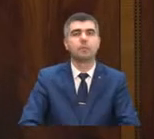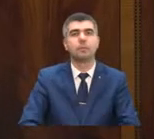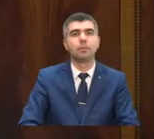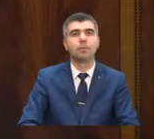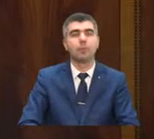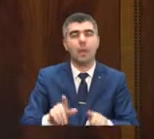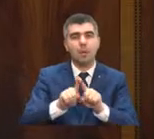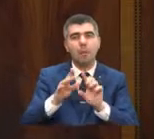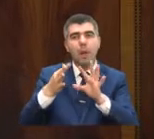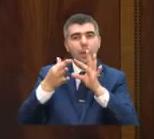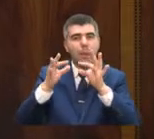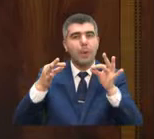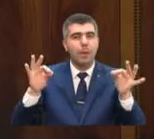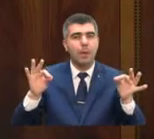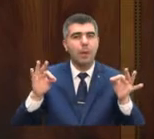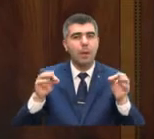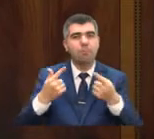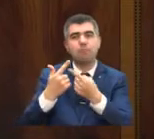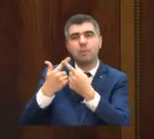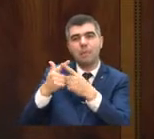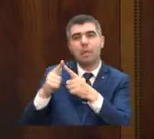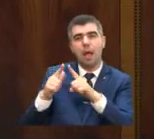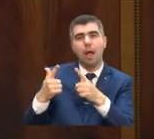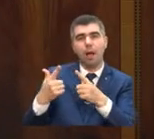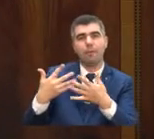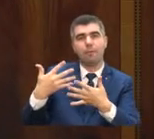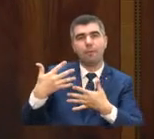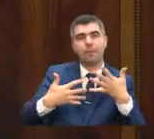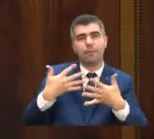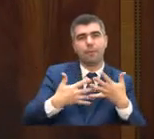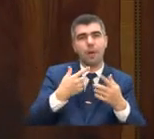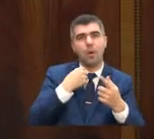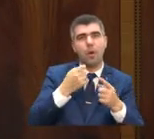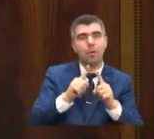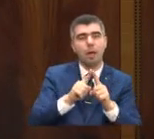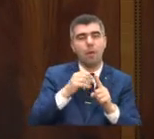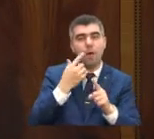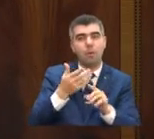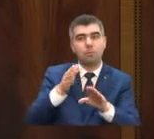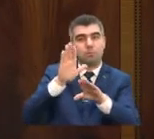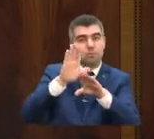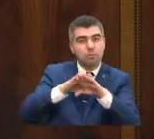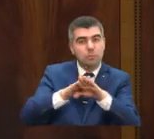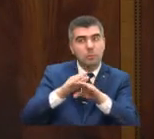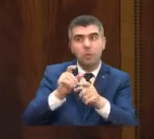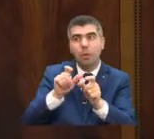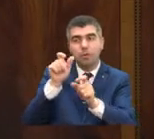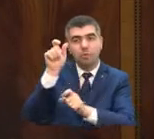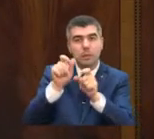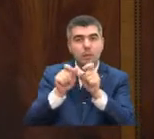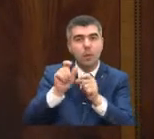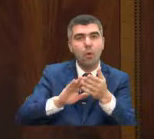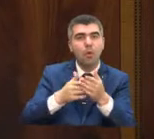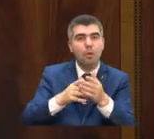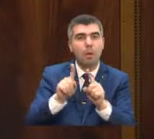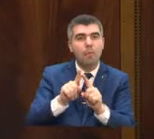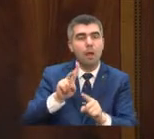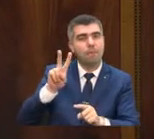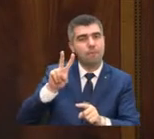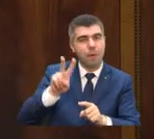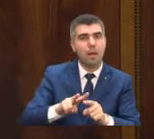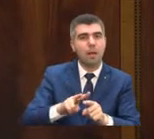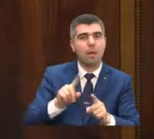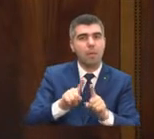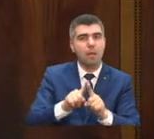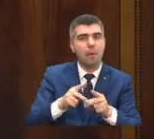الإرهابية وتنوع مصادرها يجعل الساكنة المحلية مدعوة كذلك للعب دور أساسي في محاربة هذه